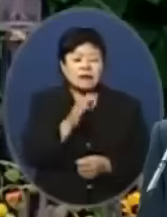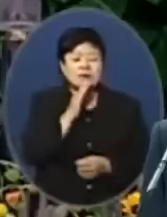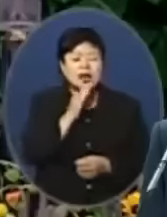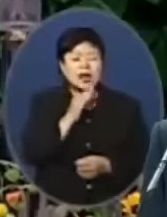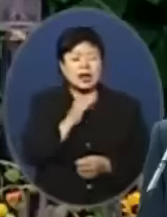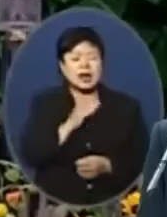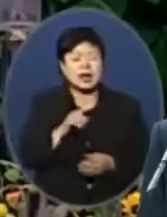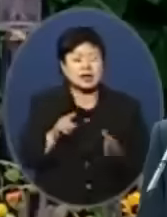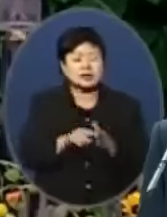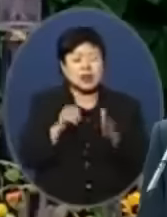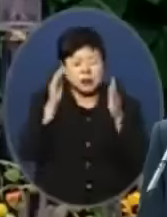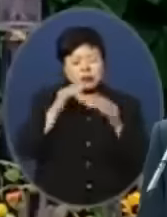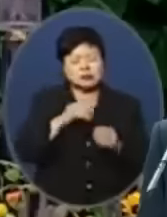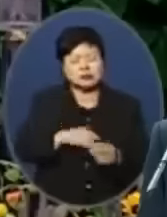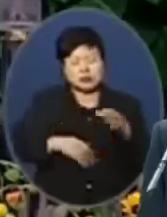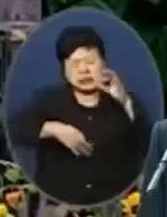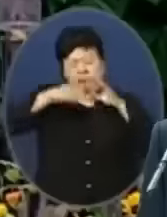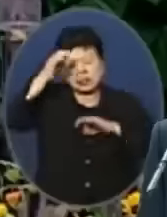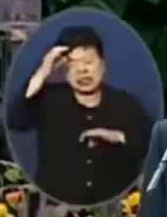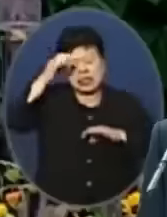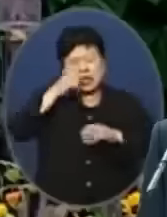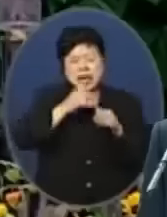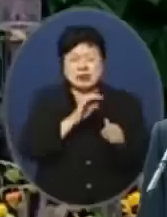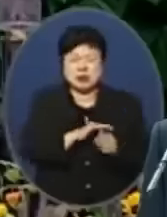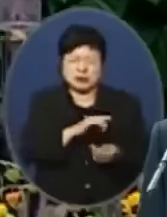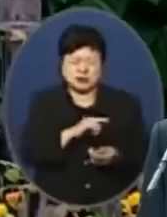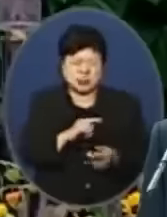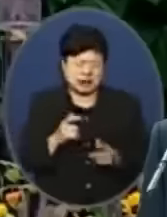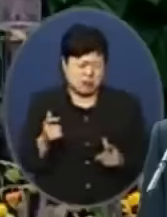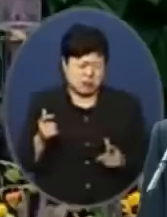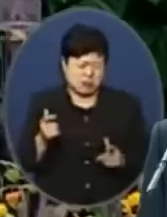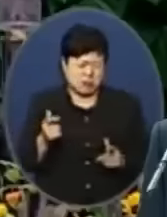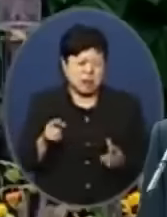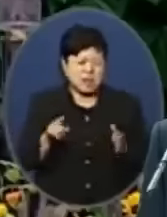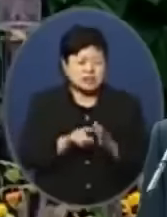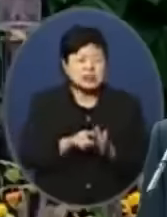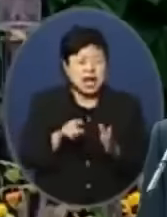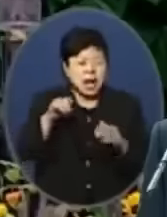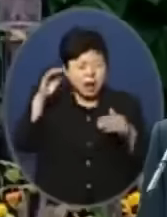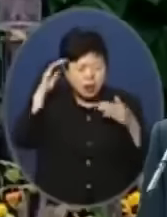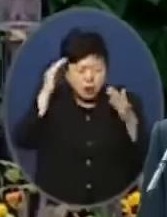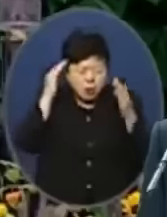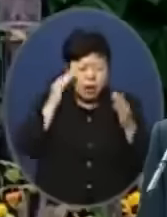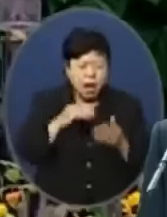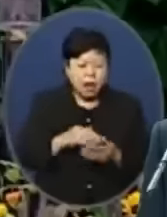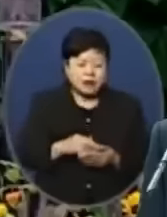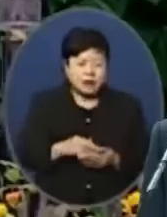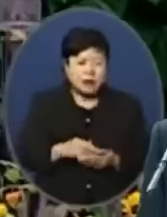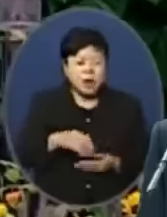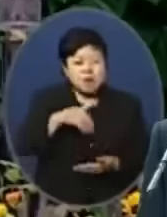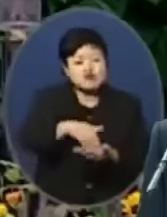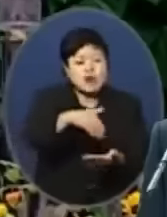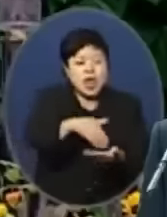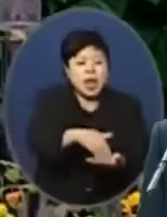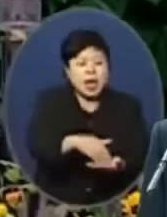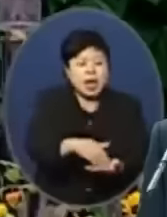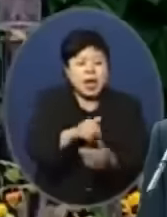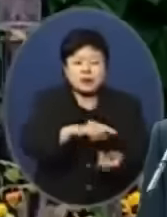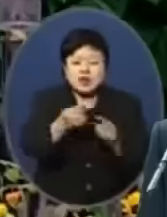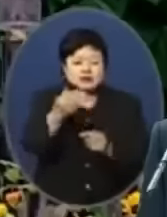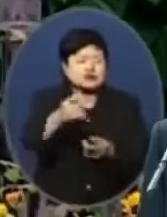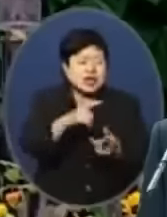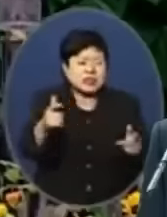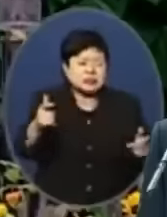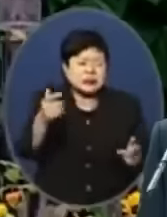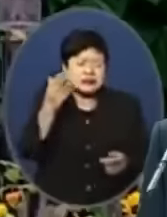난 괜히 신학을 공부했는 생각이 돼. 신학을 공부하고 졸업하는데 보니까 하나님 안